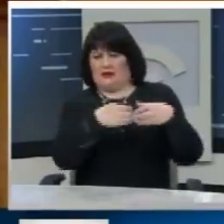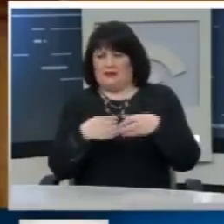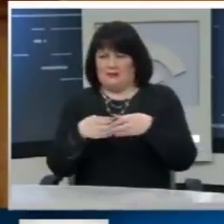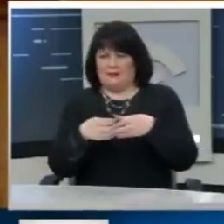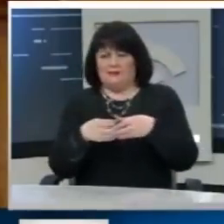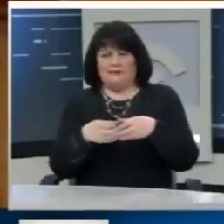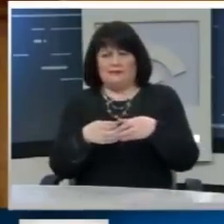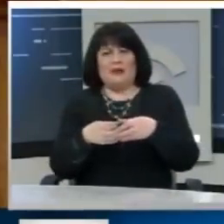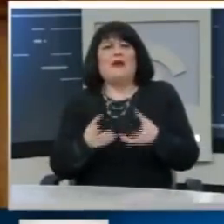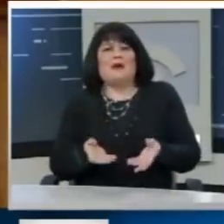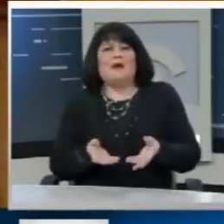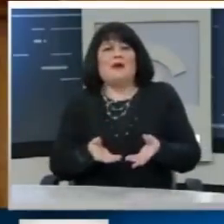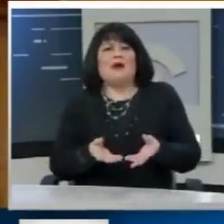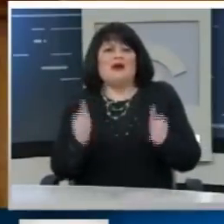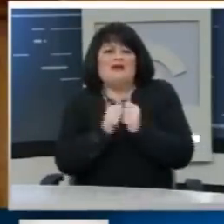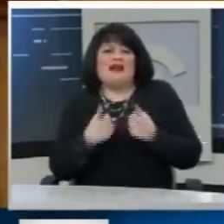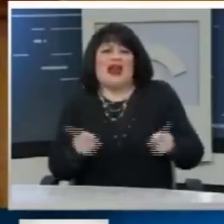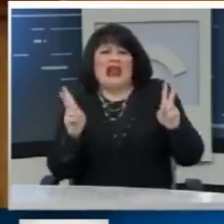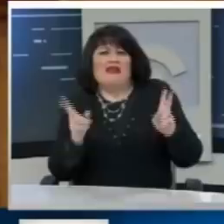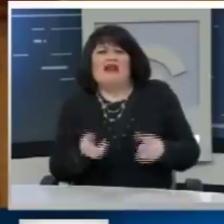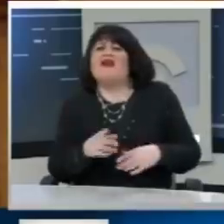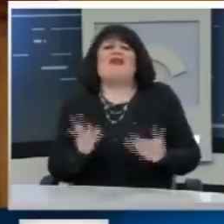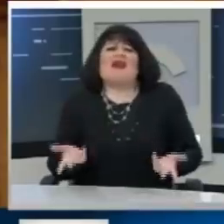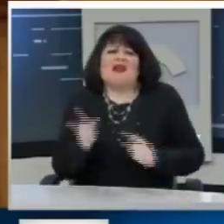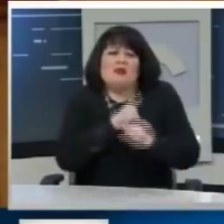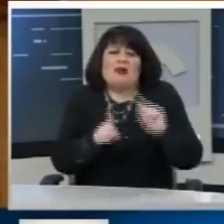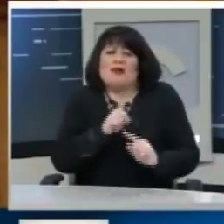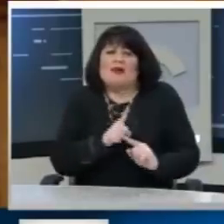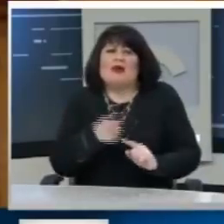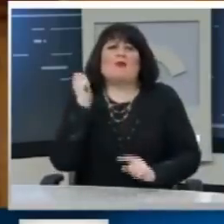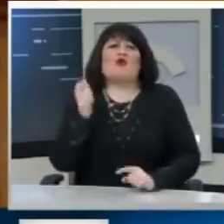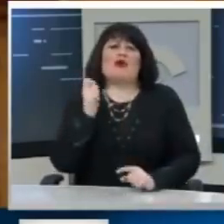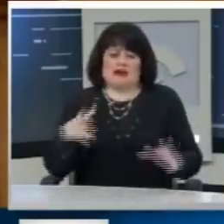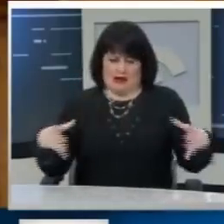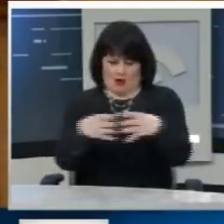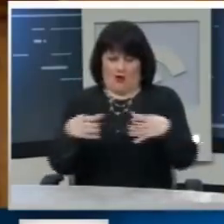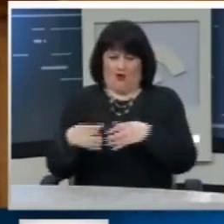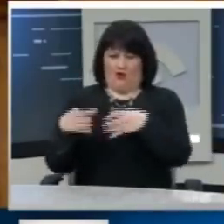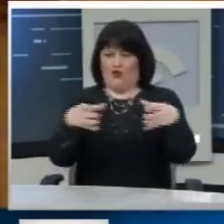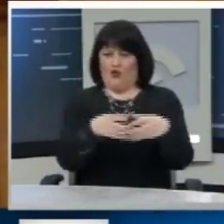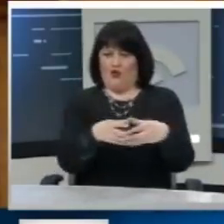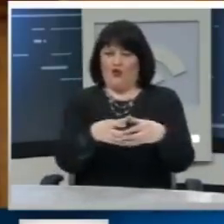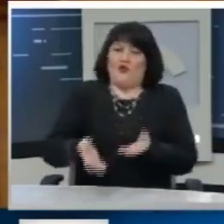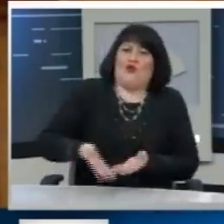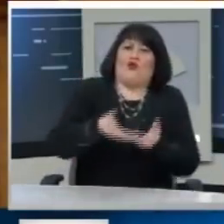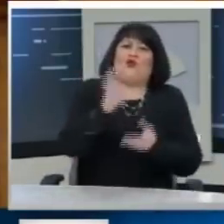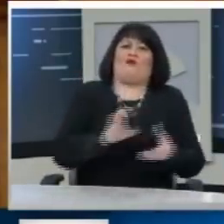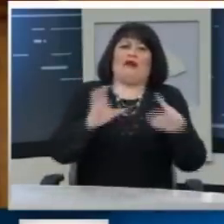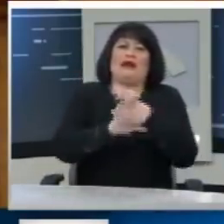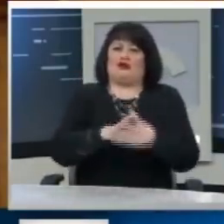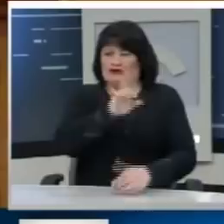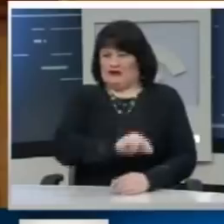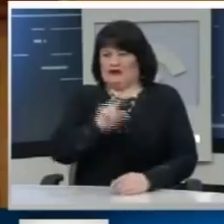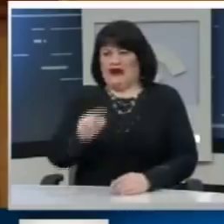να είμαστε αντικειμενικοί, οι φιλελεύθεροι, δηλαδή οι πολιτικές δυνάμεις που στηρίζουν την Ευρωπαϊκή Ένωση. Τα ίδια